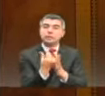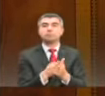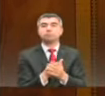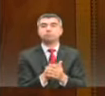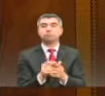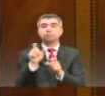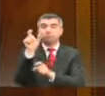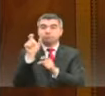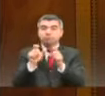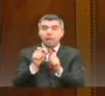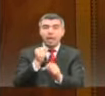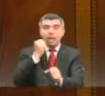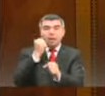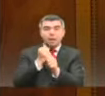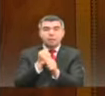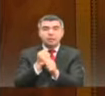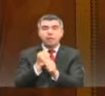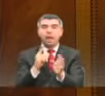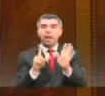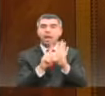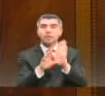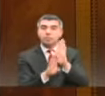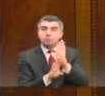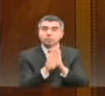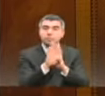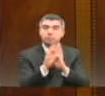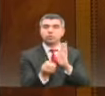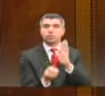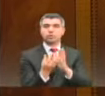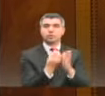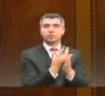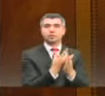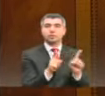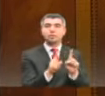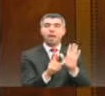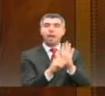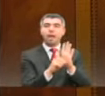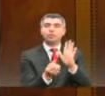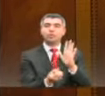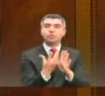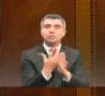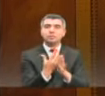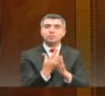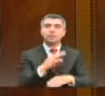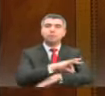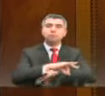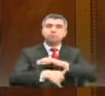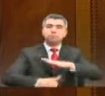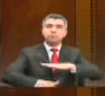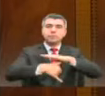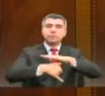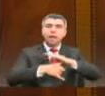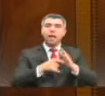الوطنية العاملة في مجال حقوق الإنسان، خصوصاً بإعداد قانون جديد للمجلس الوطني لحقوق